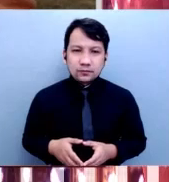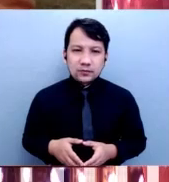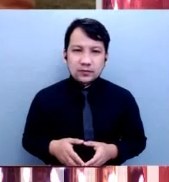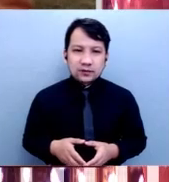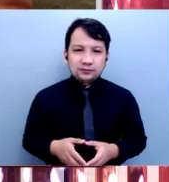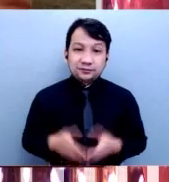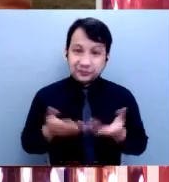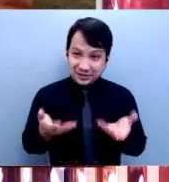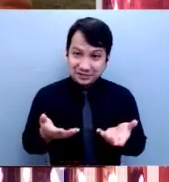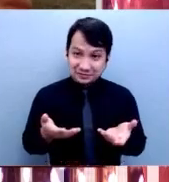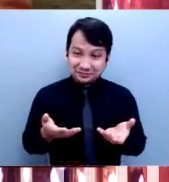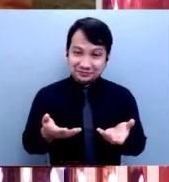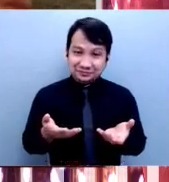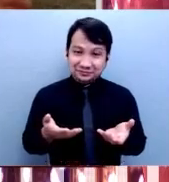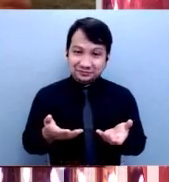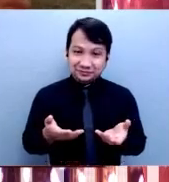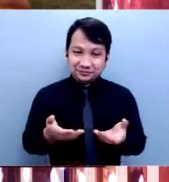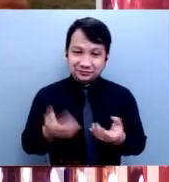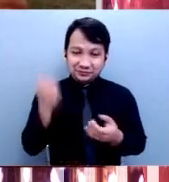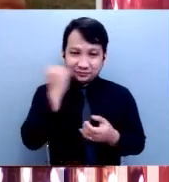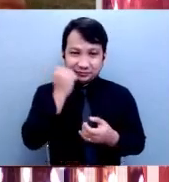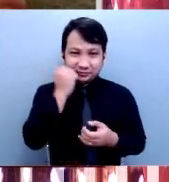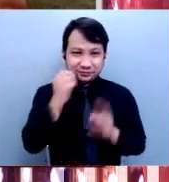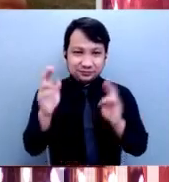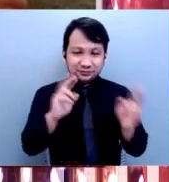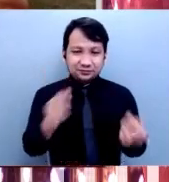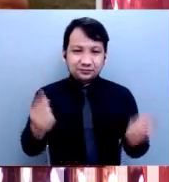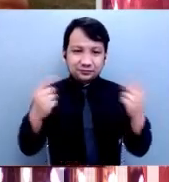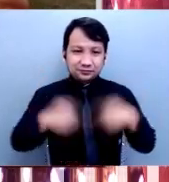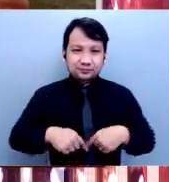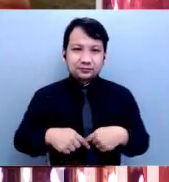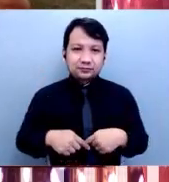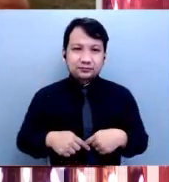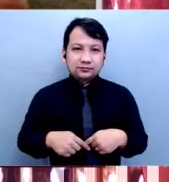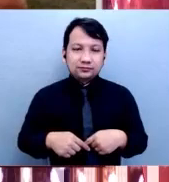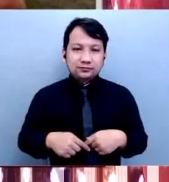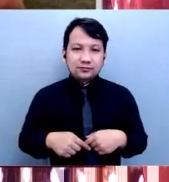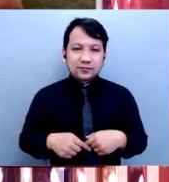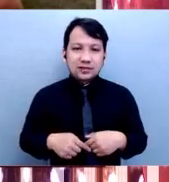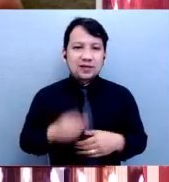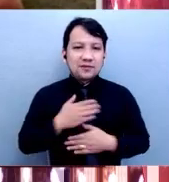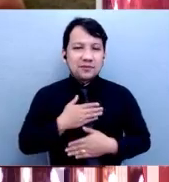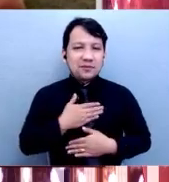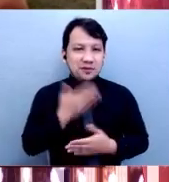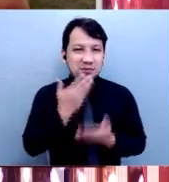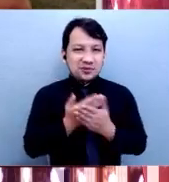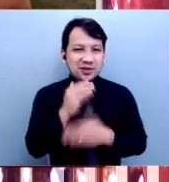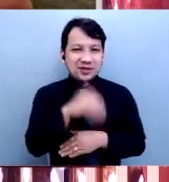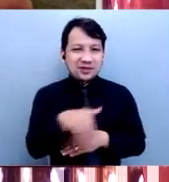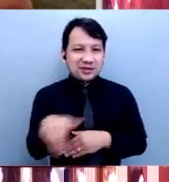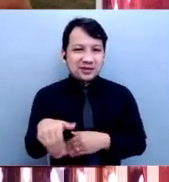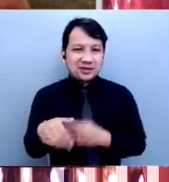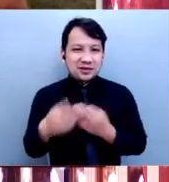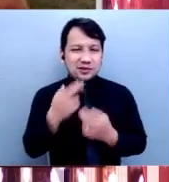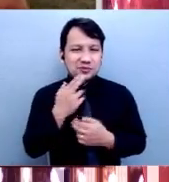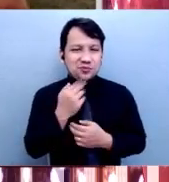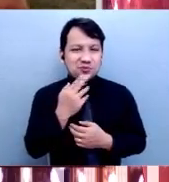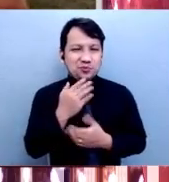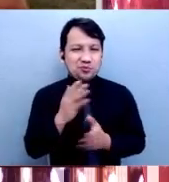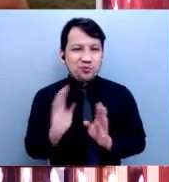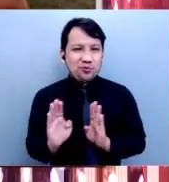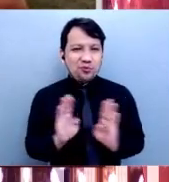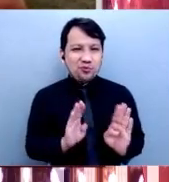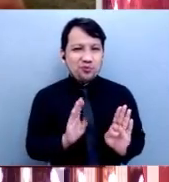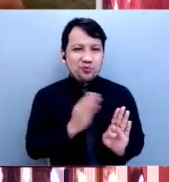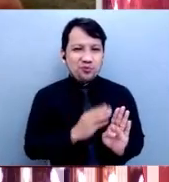At ito po siguro yung parating ninyong inaabangan na mahigit sa headlines, yung pabaon nating pampagood night. Cute na, well-behaved pa.